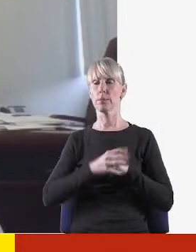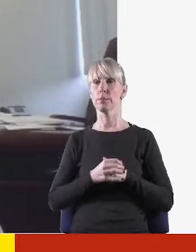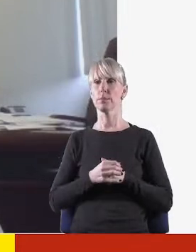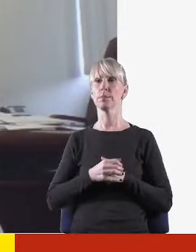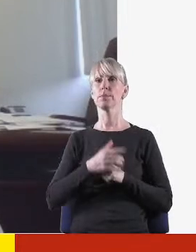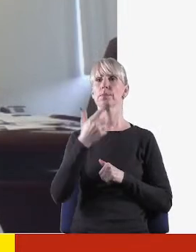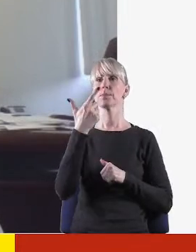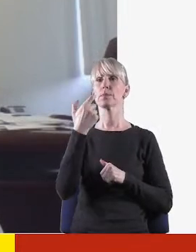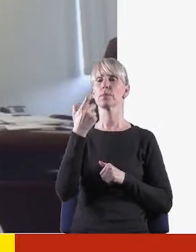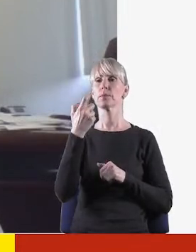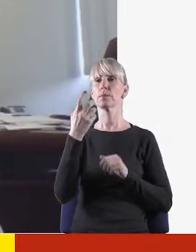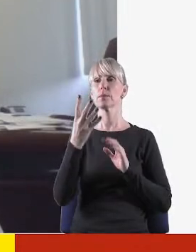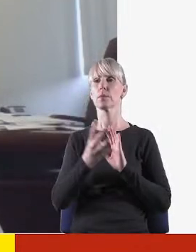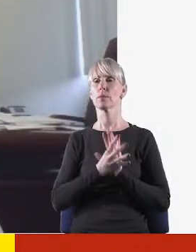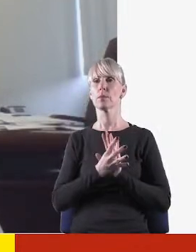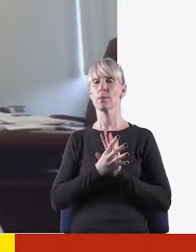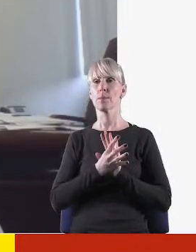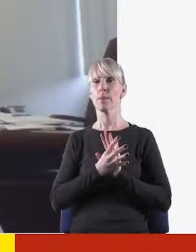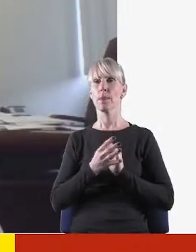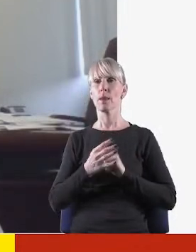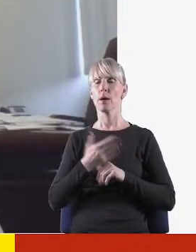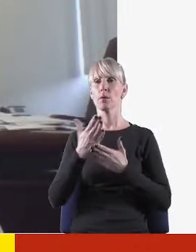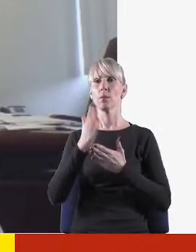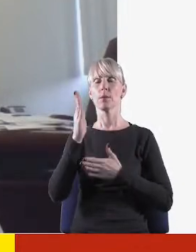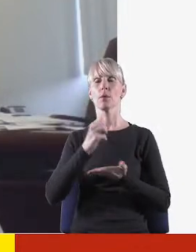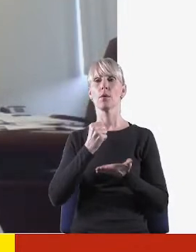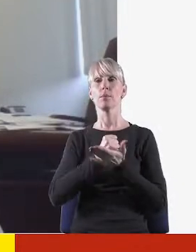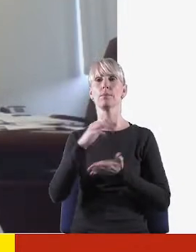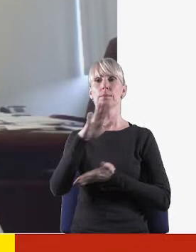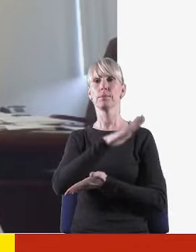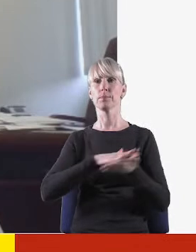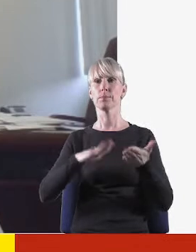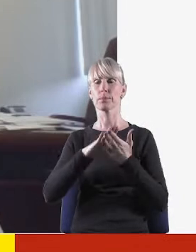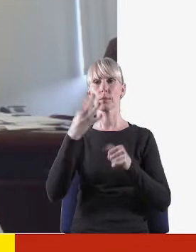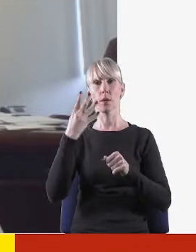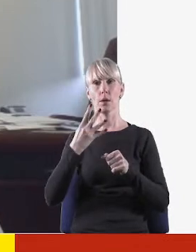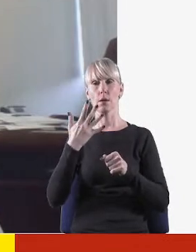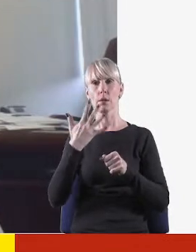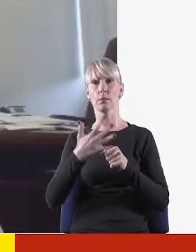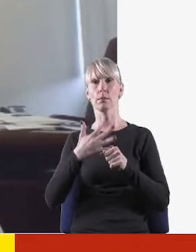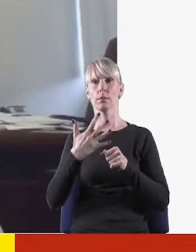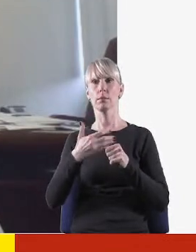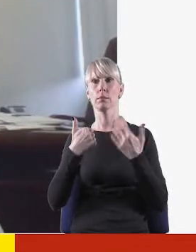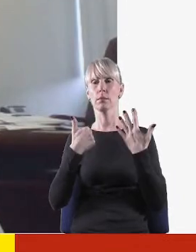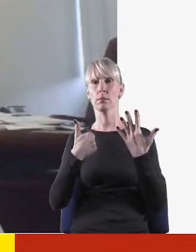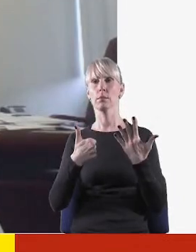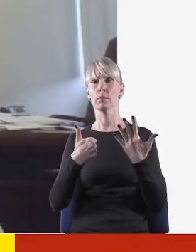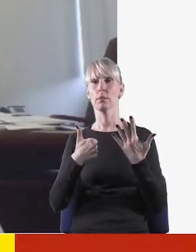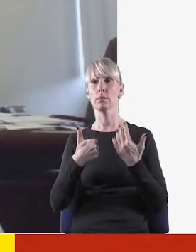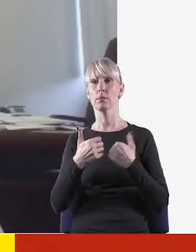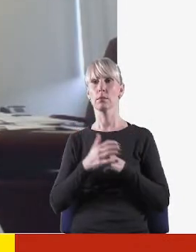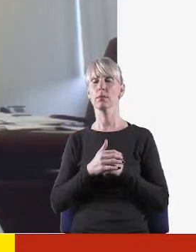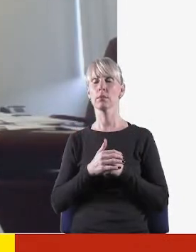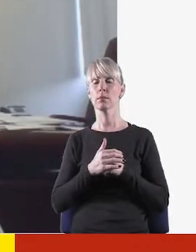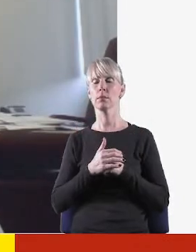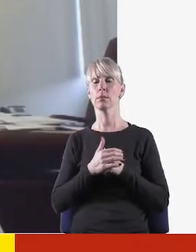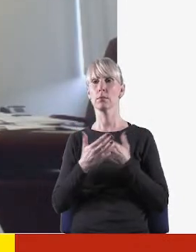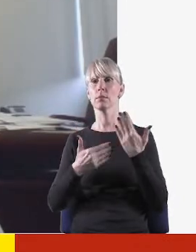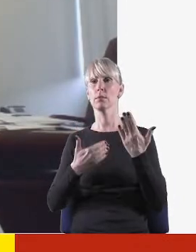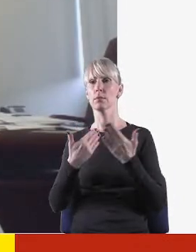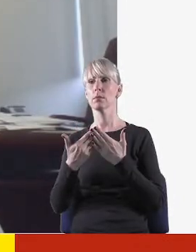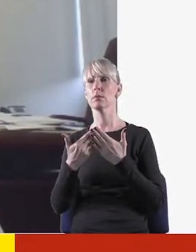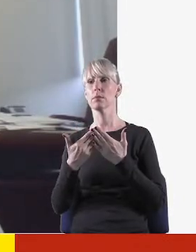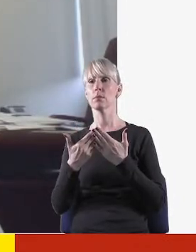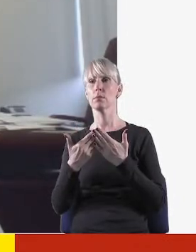209 to będą w placówkach powiatowych, 53 w trzech szpitalach uniwersyteckich, 7